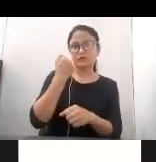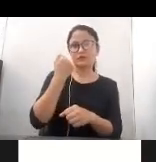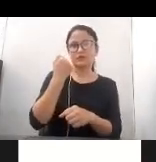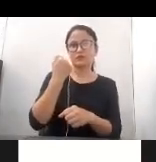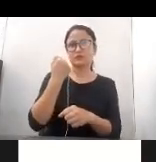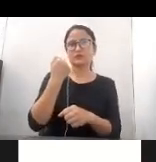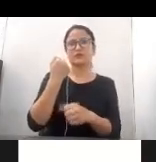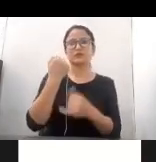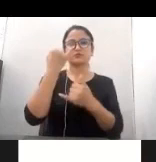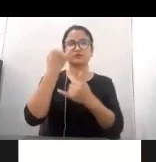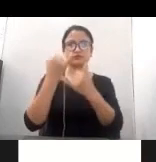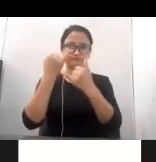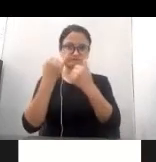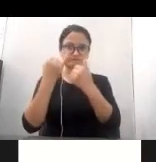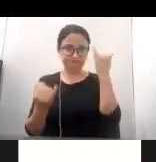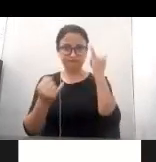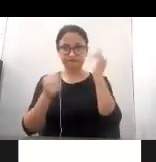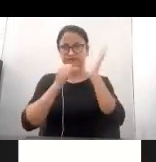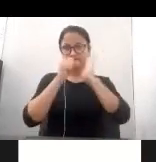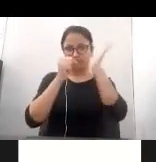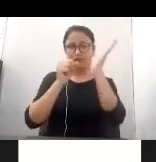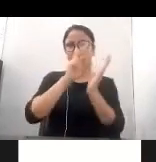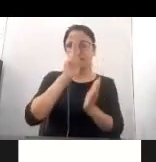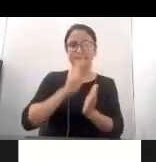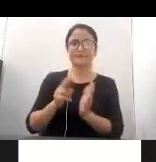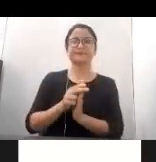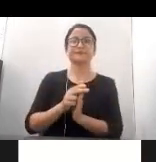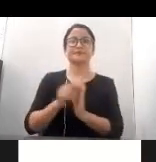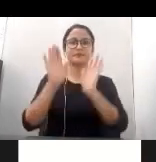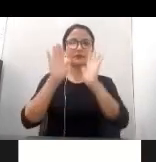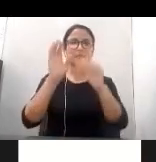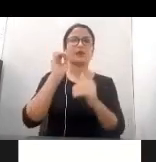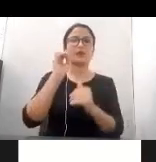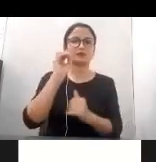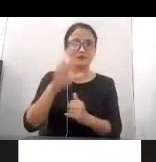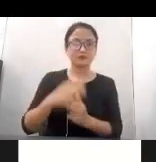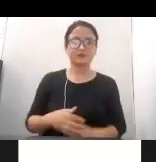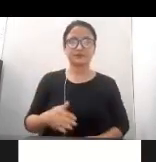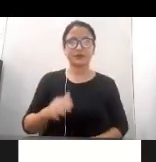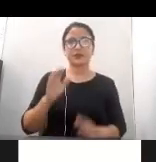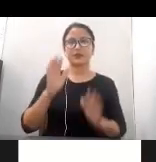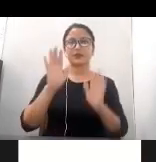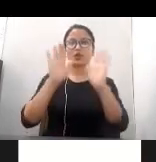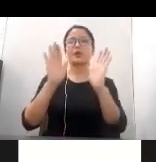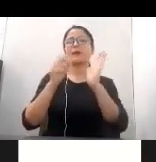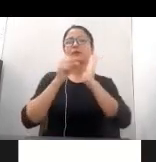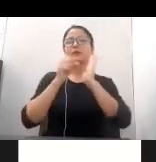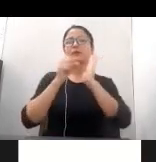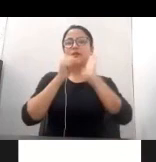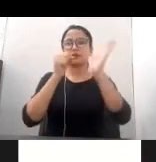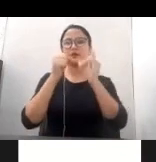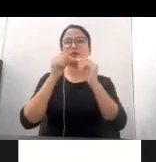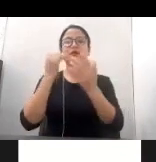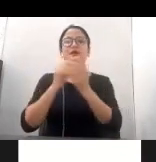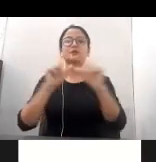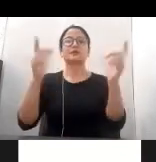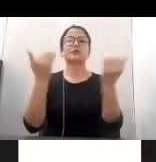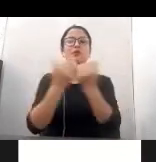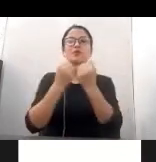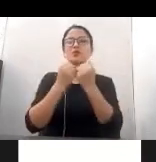र यो भोट अफ थ्याङ्क्स दिँदै आजको कार्यक्रमलाई समापन भएको घोषणा गरिदिनु हुन पनि अनुरोध